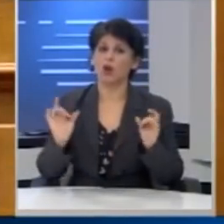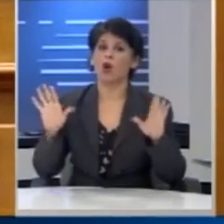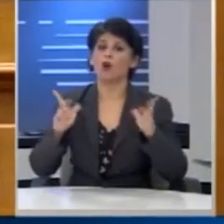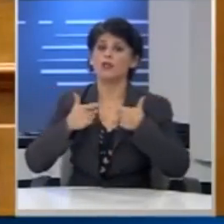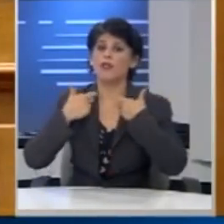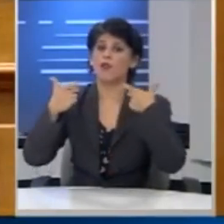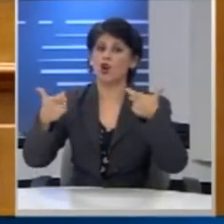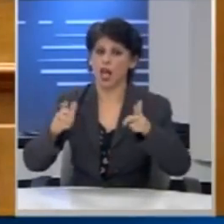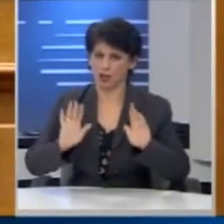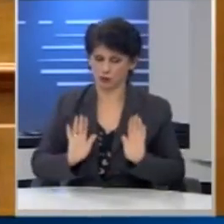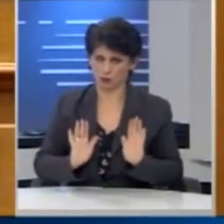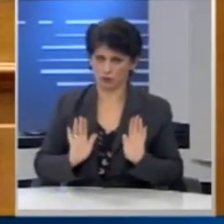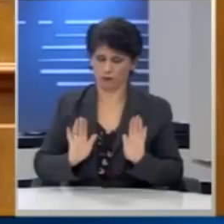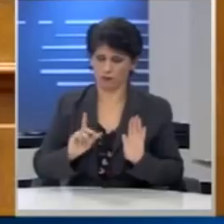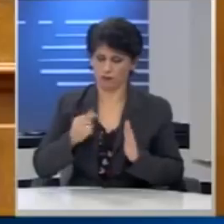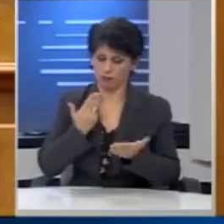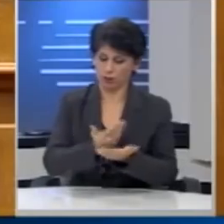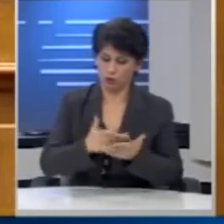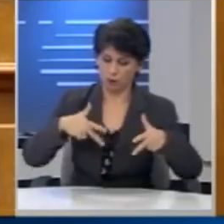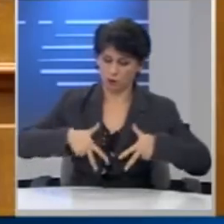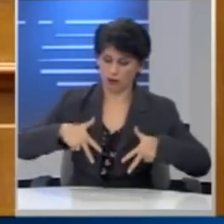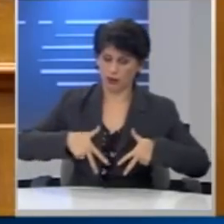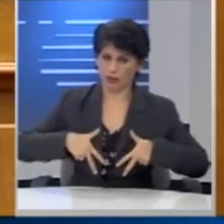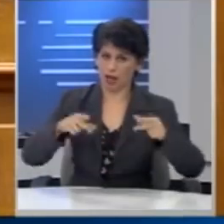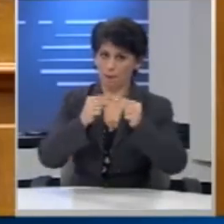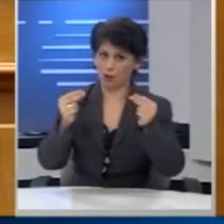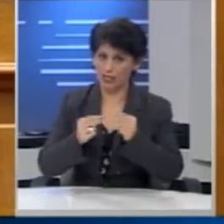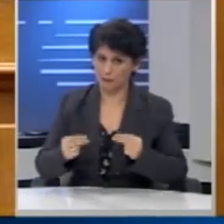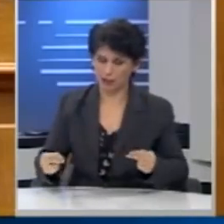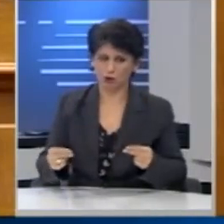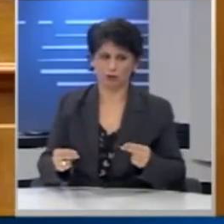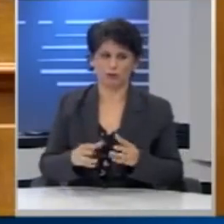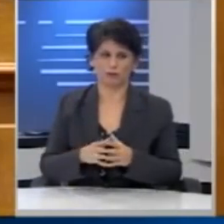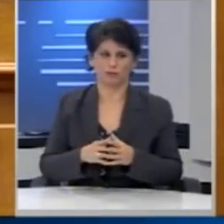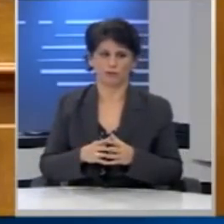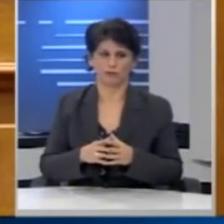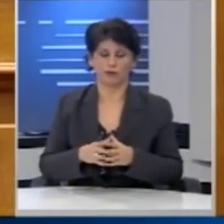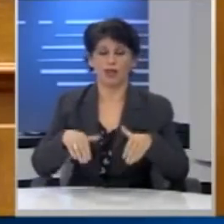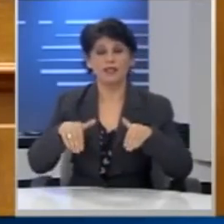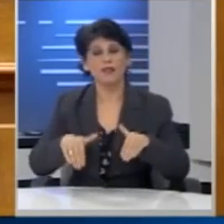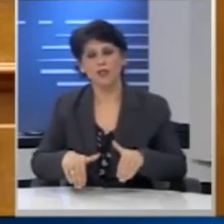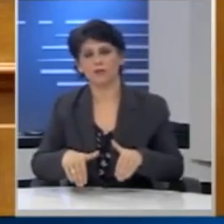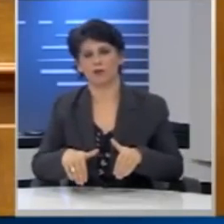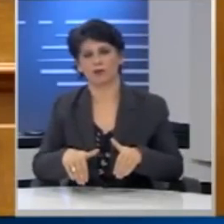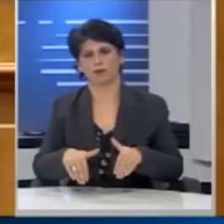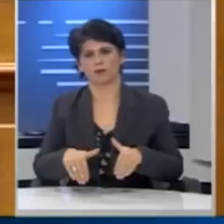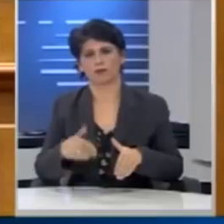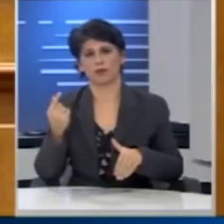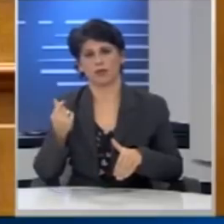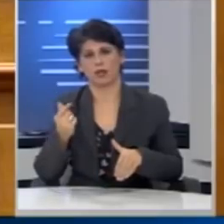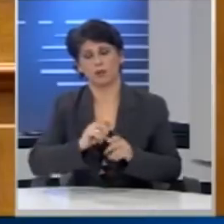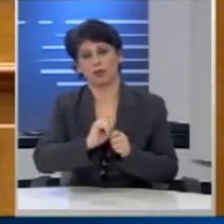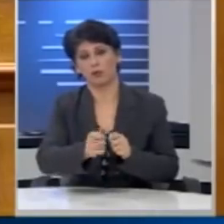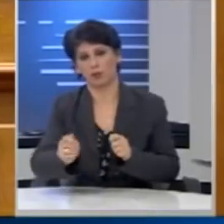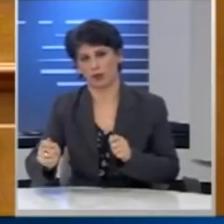να φωνάζουν, που απαιτούν από το κράτος αποτελεσματικότητα και σεβασμό στα χρήματα